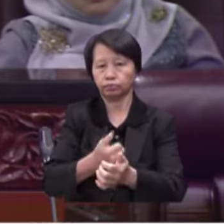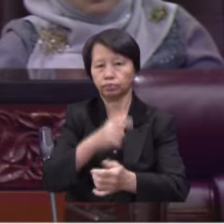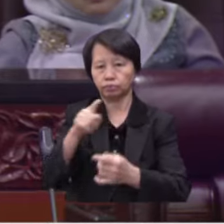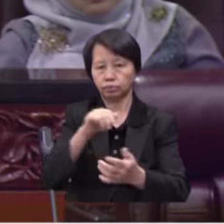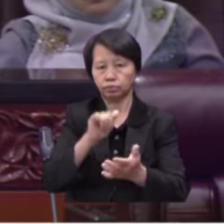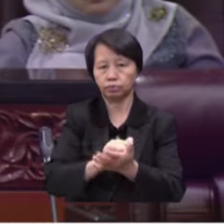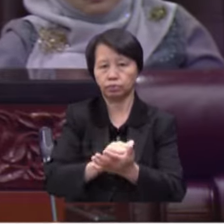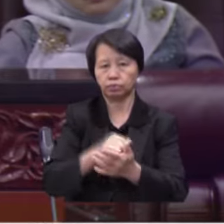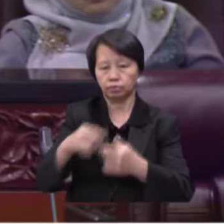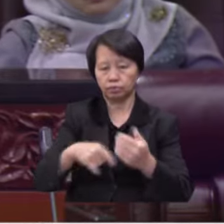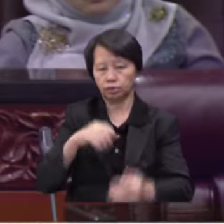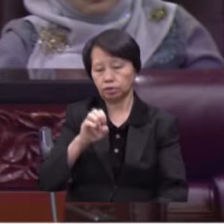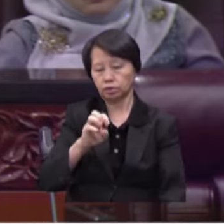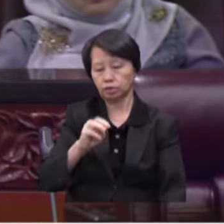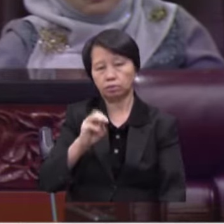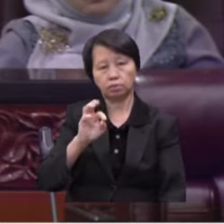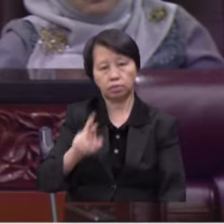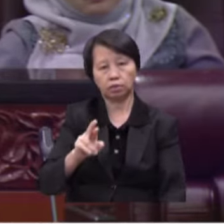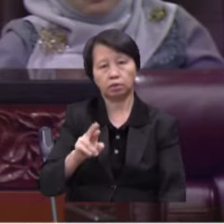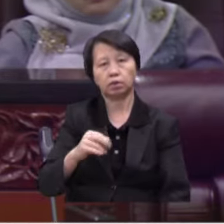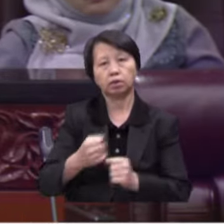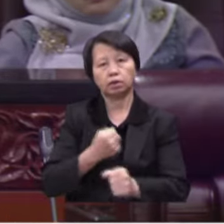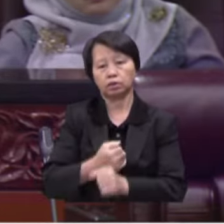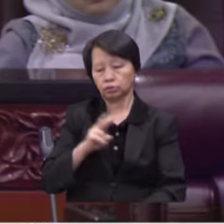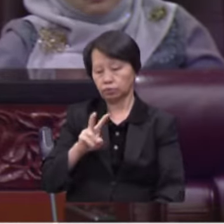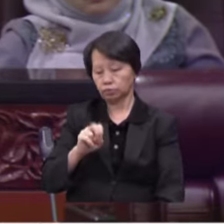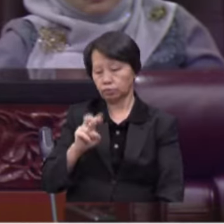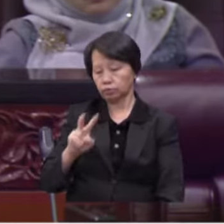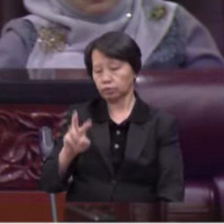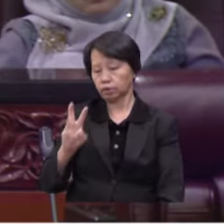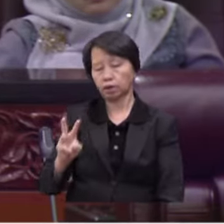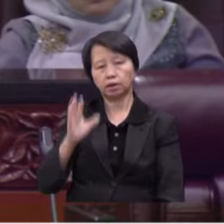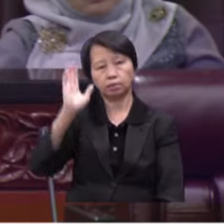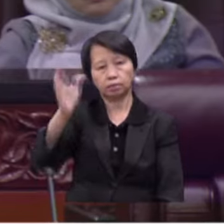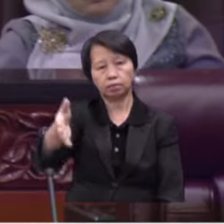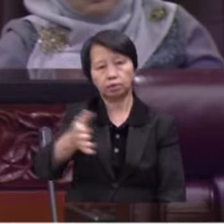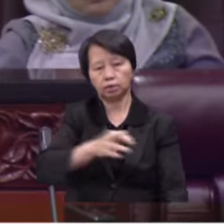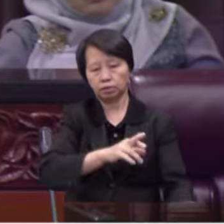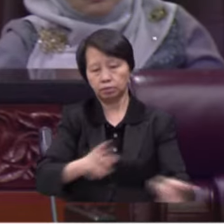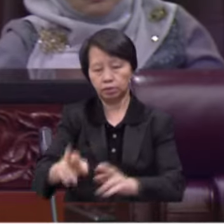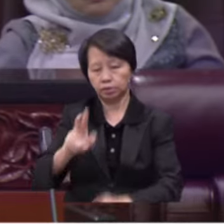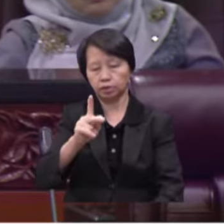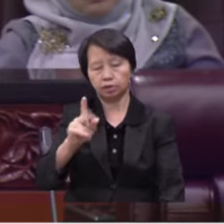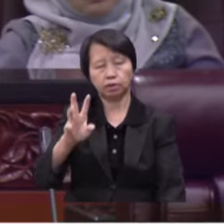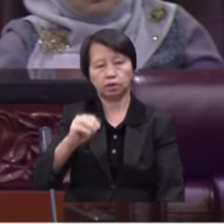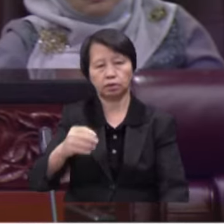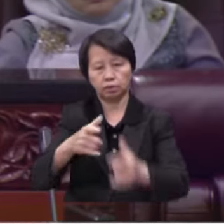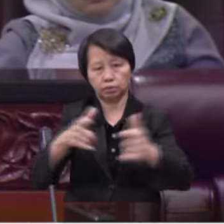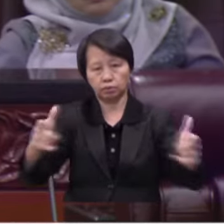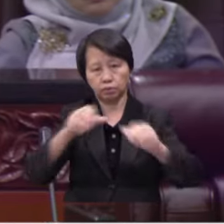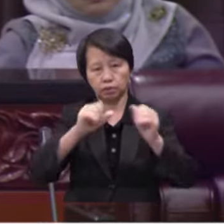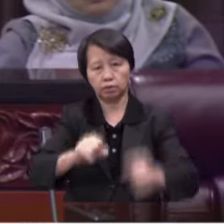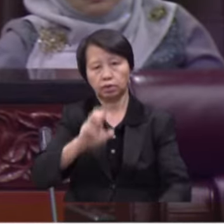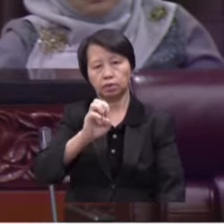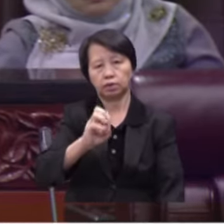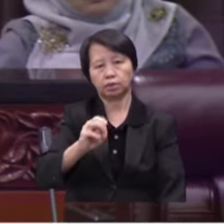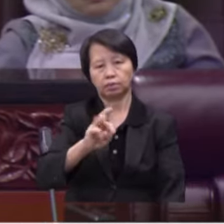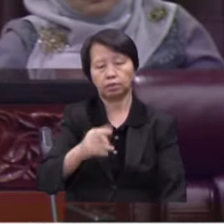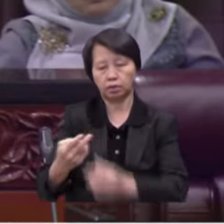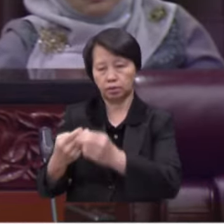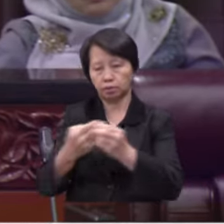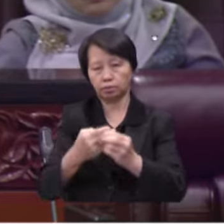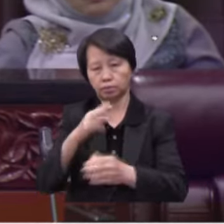inisiatif Ima pada tahun 2020 26 gelap perancangan GGM ialah perluasan sistem Ima berpadu